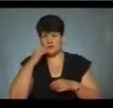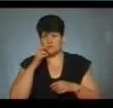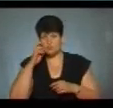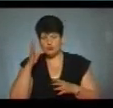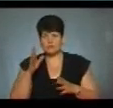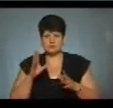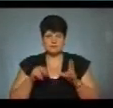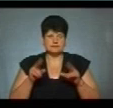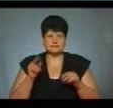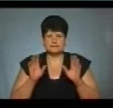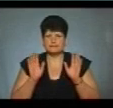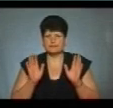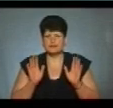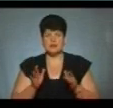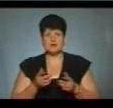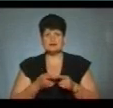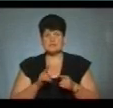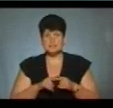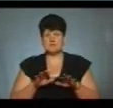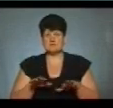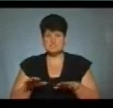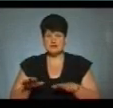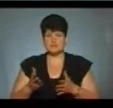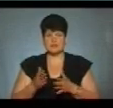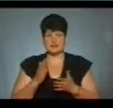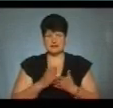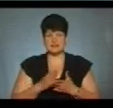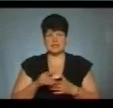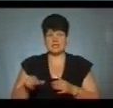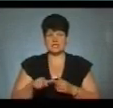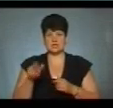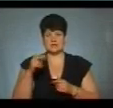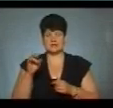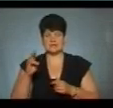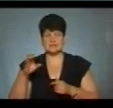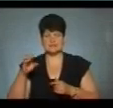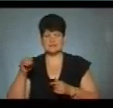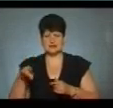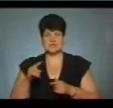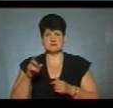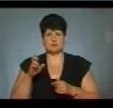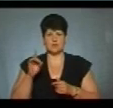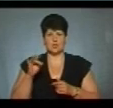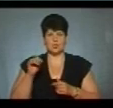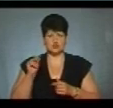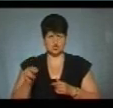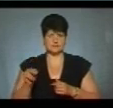пішло все нормально. Дійсно, ці от місцевості, де є, протікає річка Дністер, та не тільки Дністер, Збруч, є,